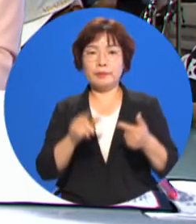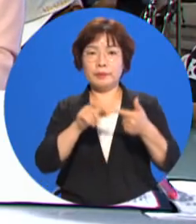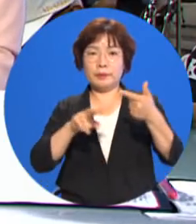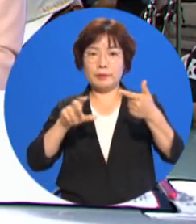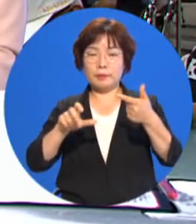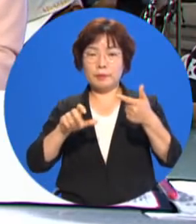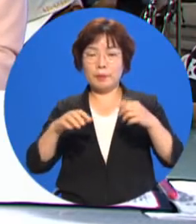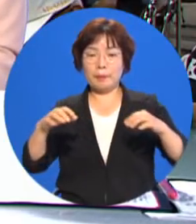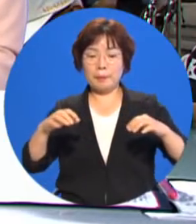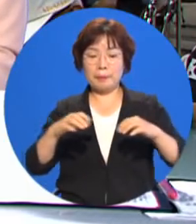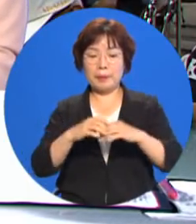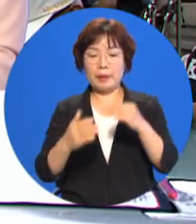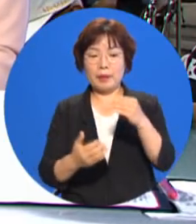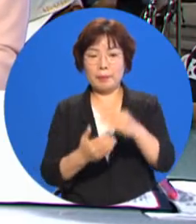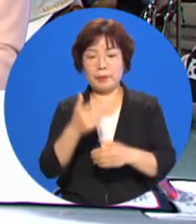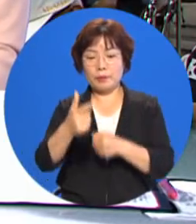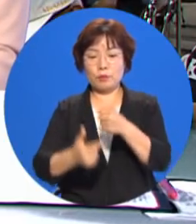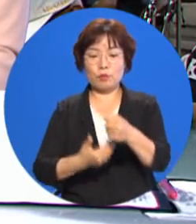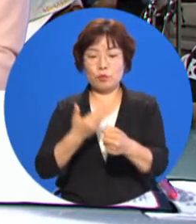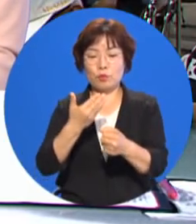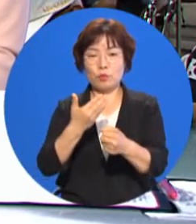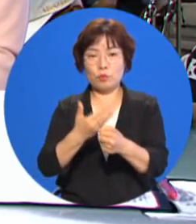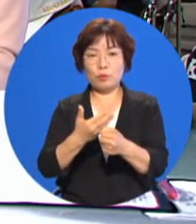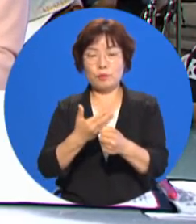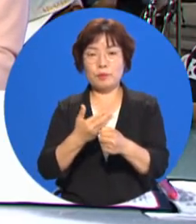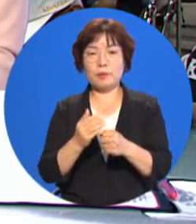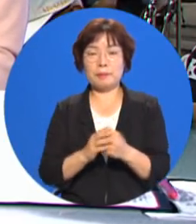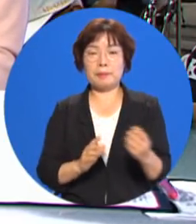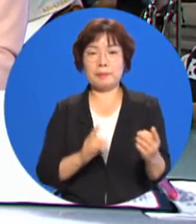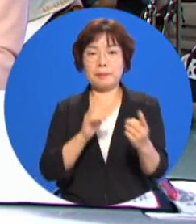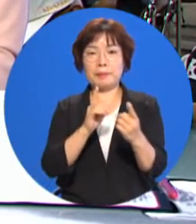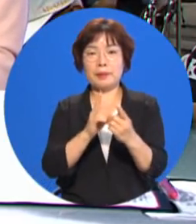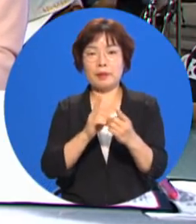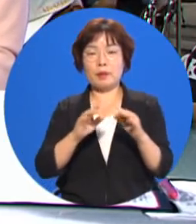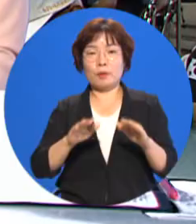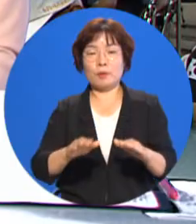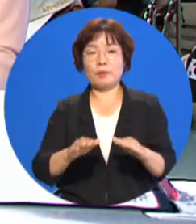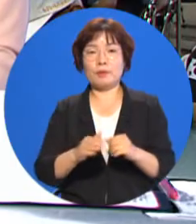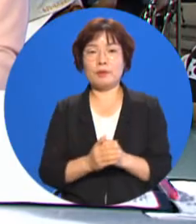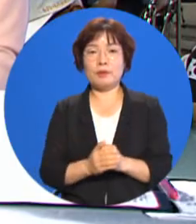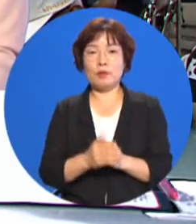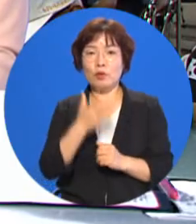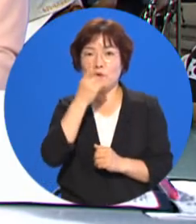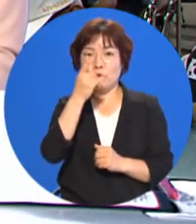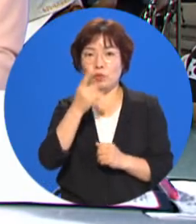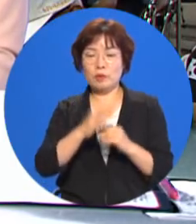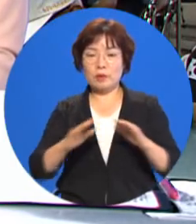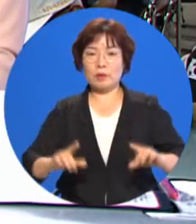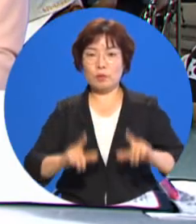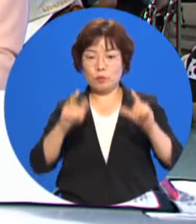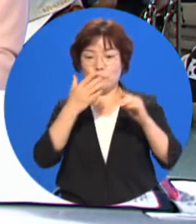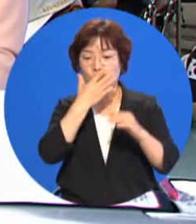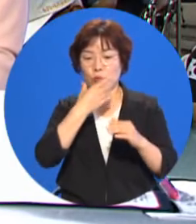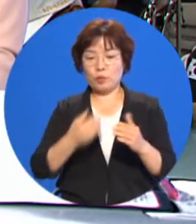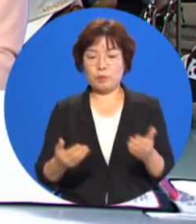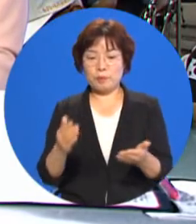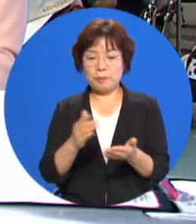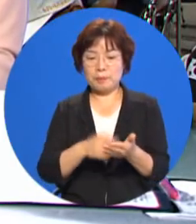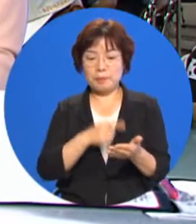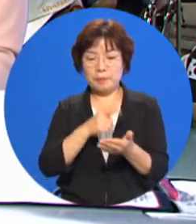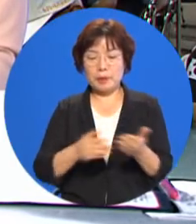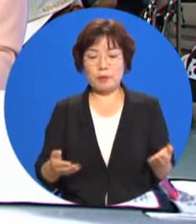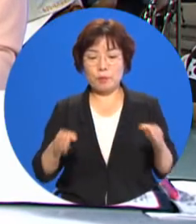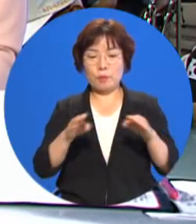6월 25일 6.25 전쟁이 발발한 지 69주년을 맞은 오늘 순천의 전남동부 보훈회관에서는